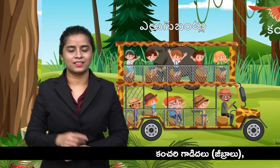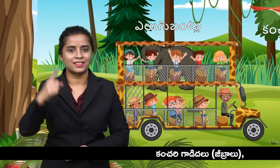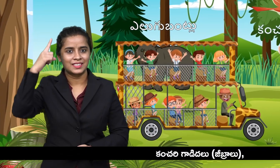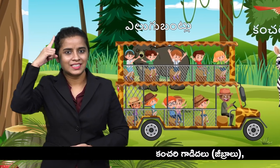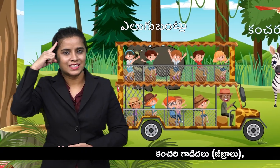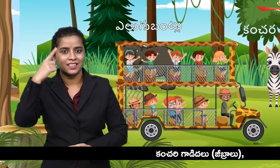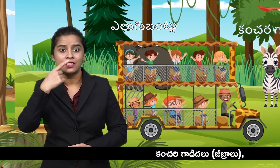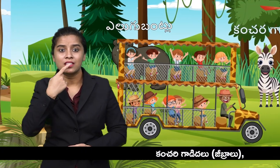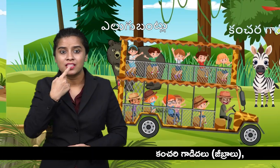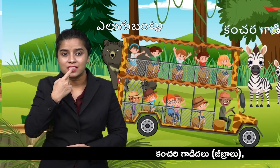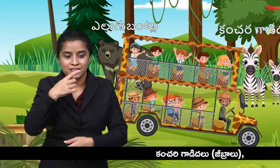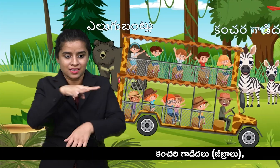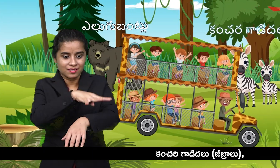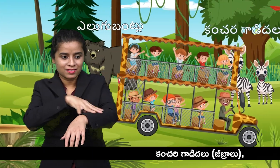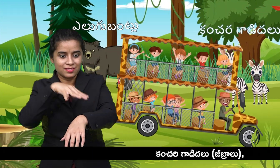కంచరగాడిదలు అంటే జీబ్రాలు,